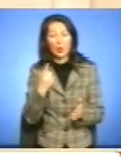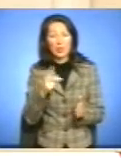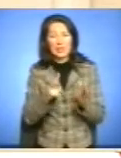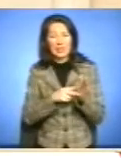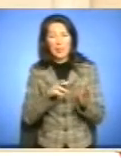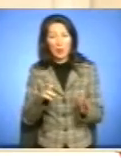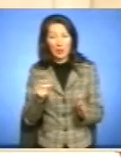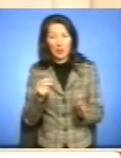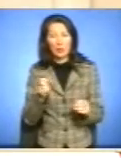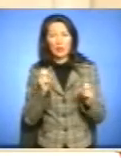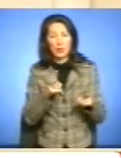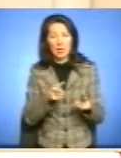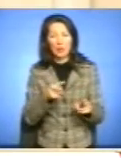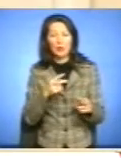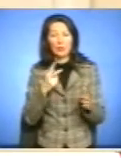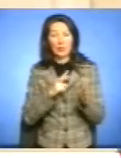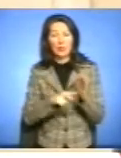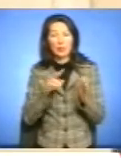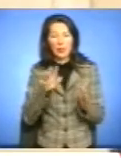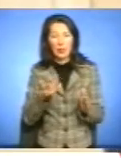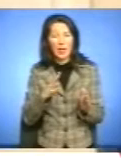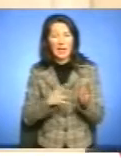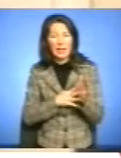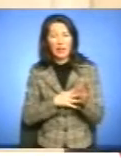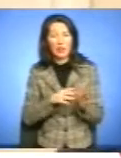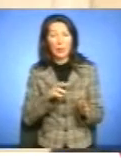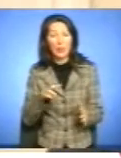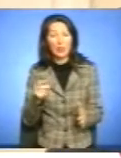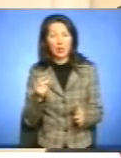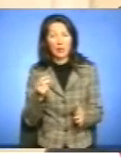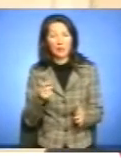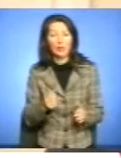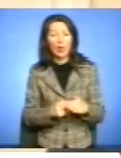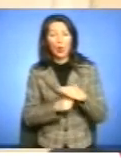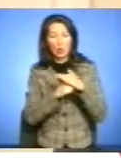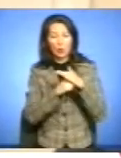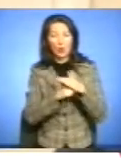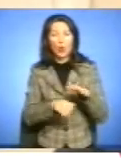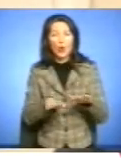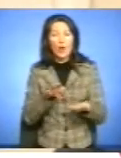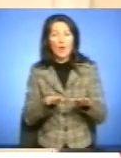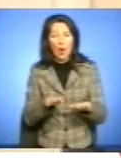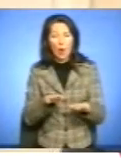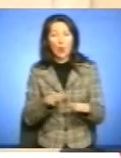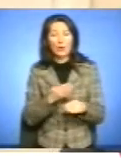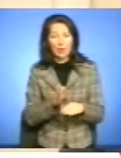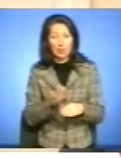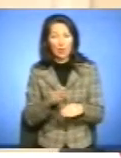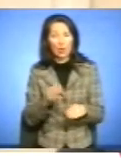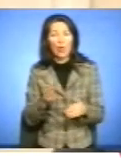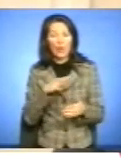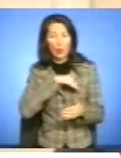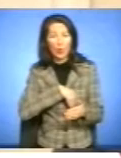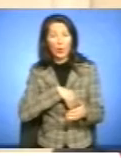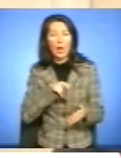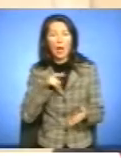спеціальному 55,9 мільйона гривень. Основну питому вагу в доходах обласного бюджету займає податок з доходів